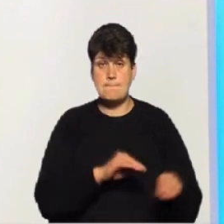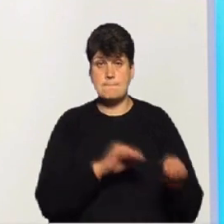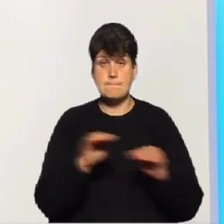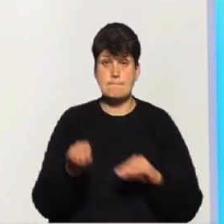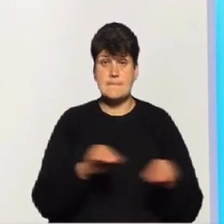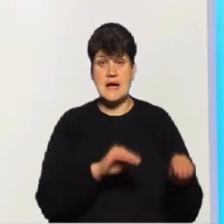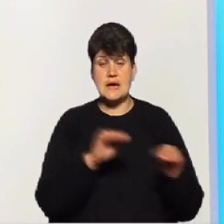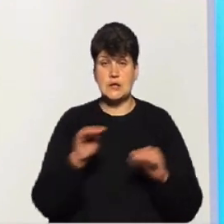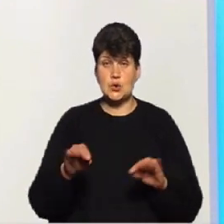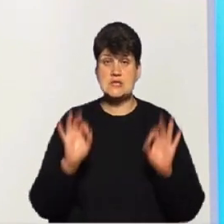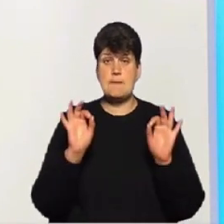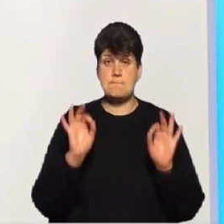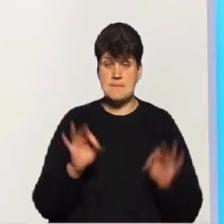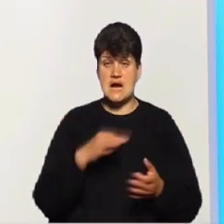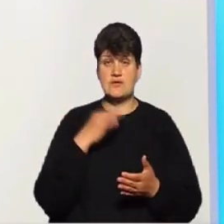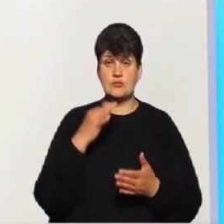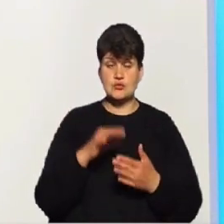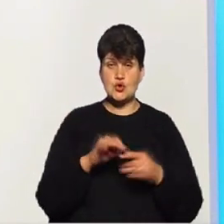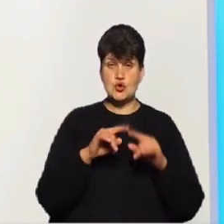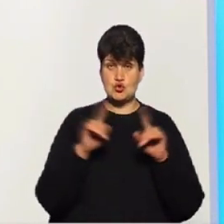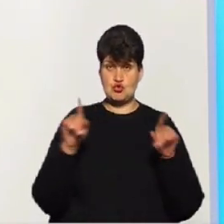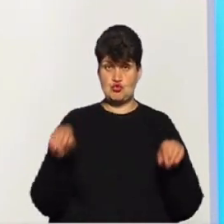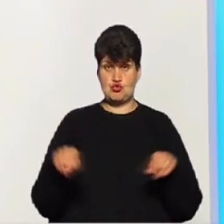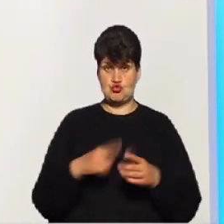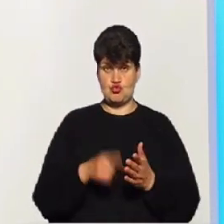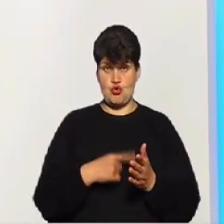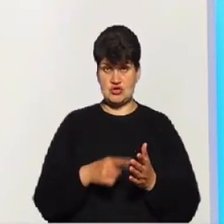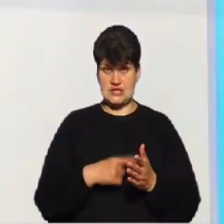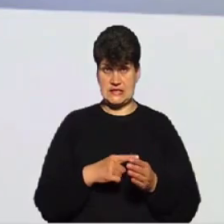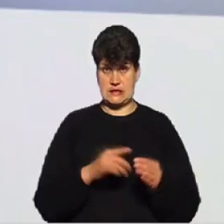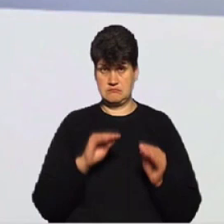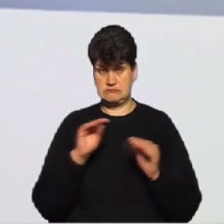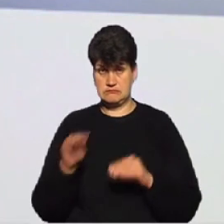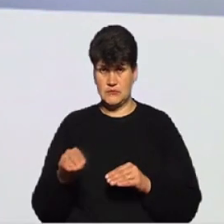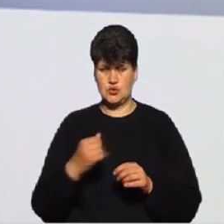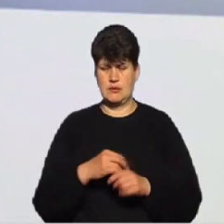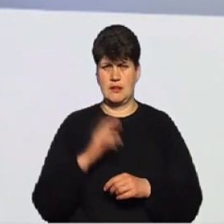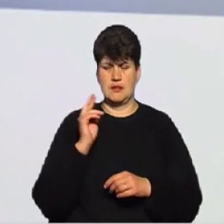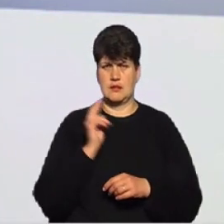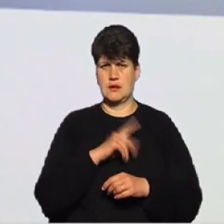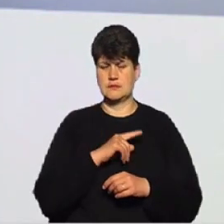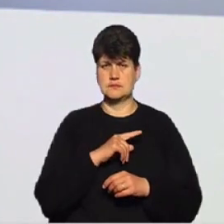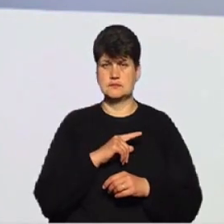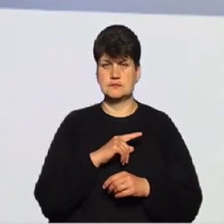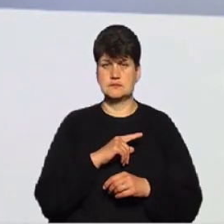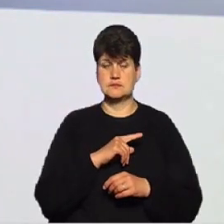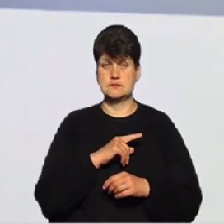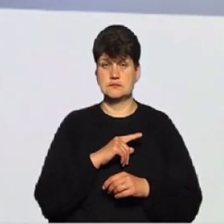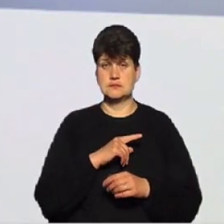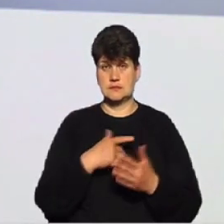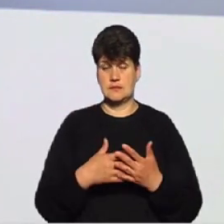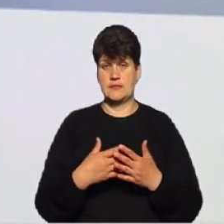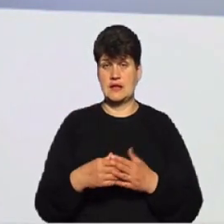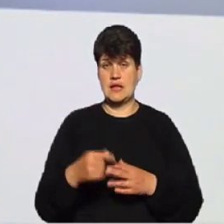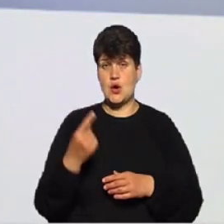переносу правильних відповідей із зошита в бланк десь щось зробив не так, помилився, скажімо,